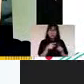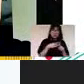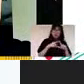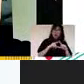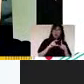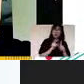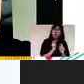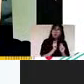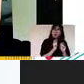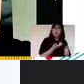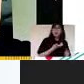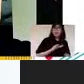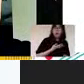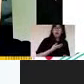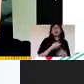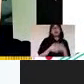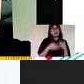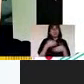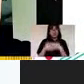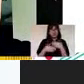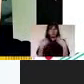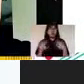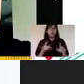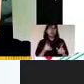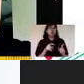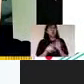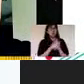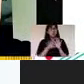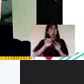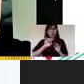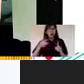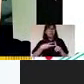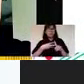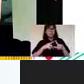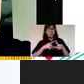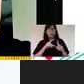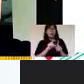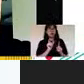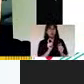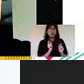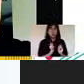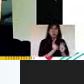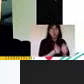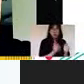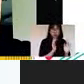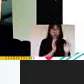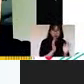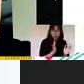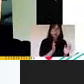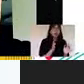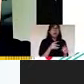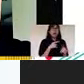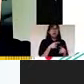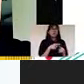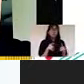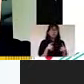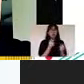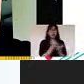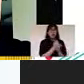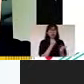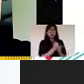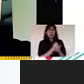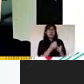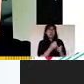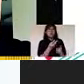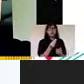sudah terdaftar, kita sering mendengar bahwa Badu ini yang harusnya di dalam kasus prakerja dia berhak mendapatkan 600 ribu